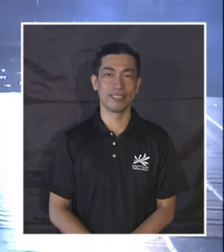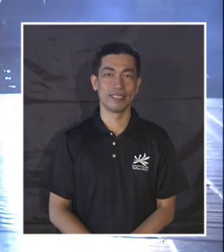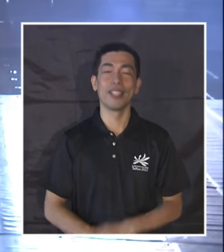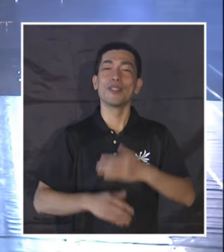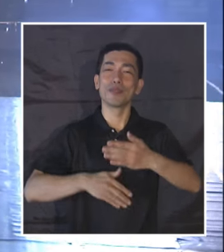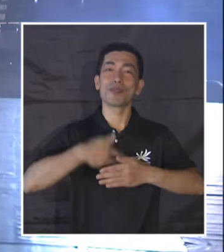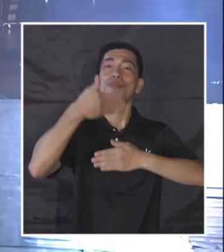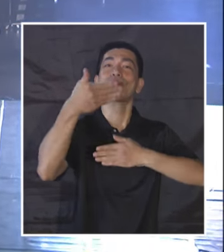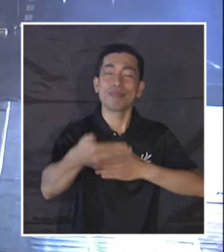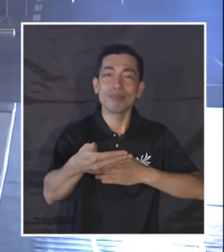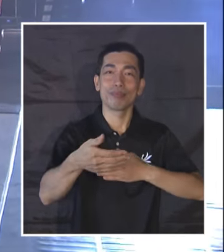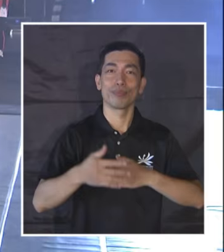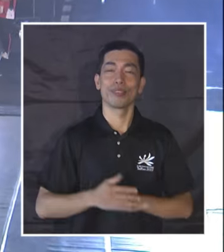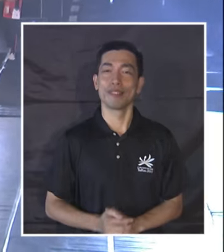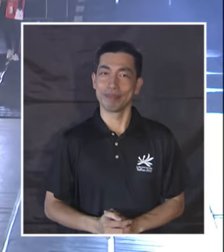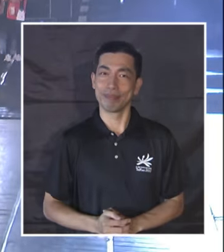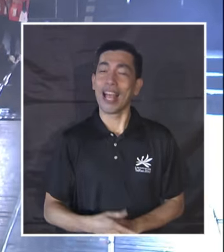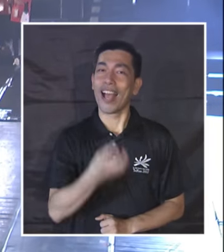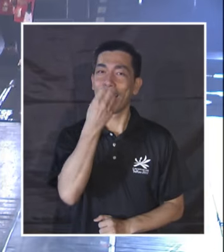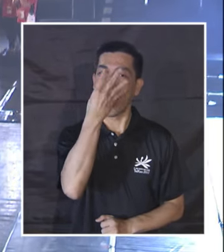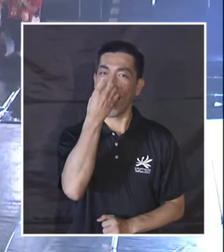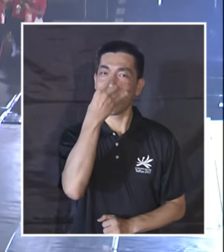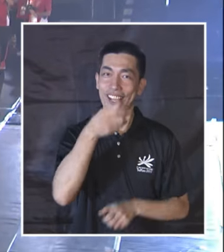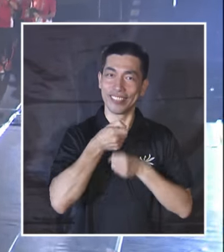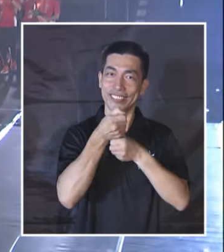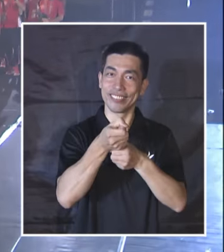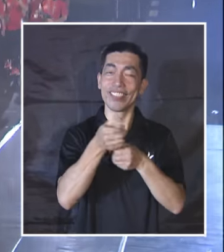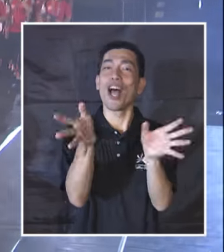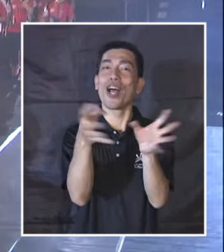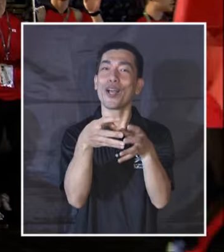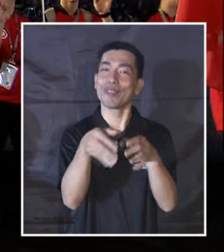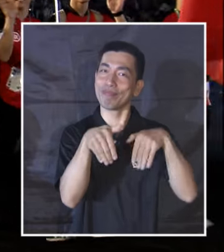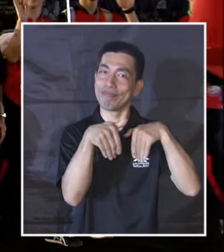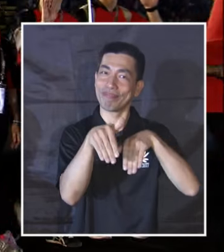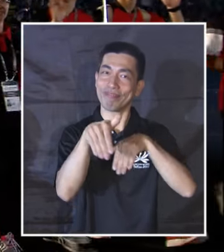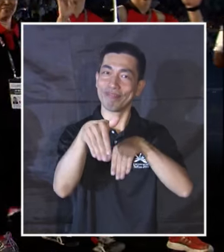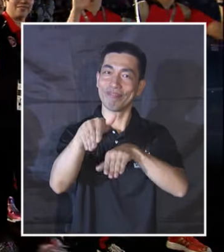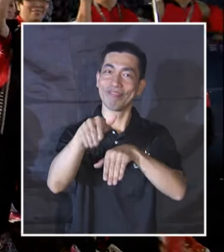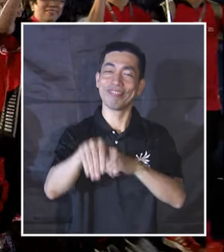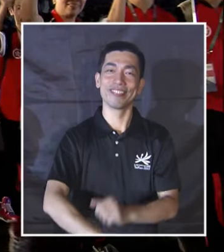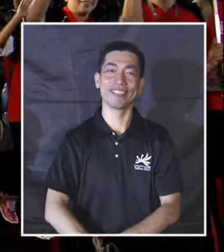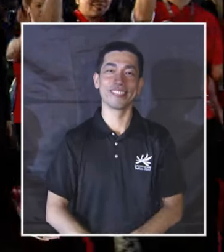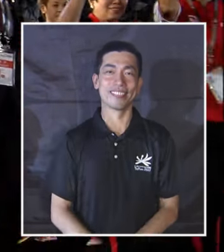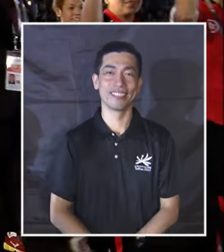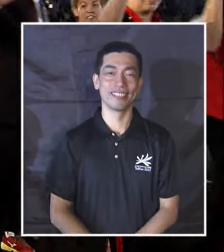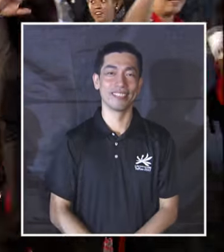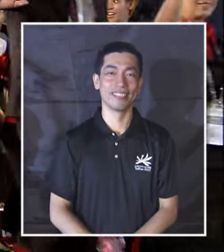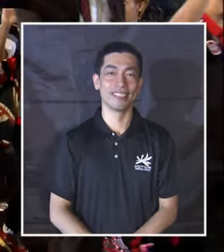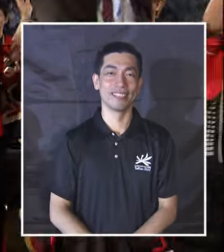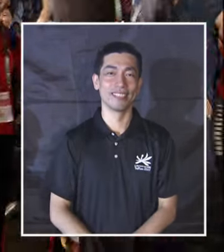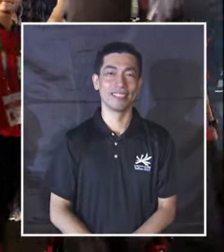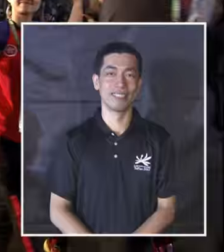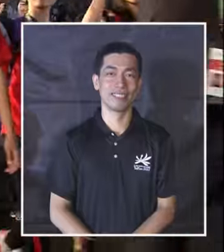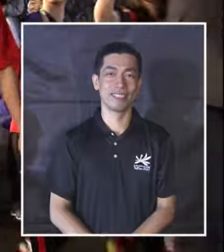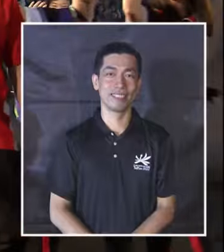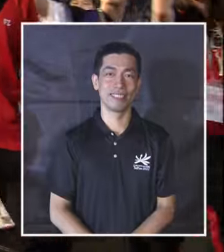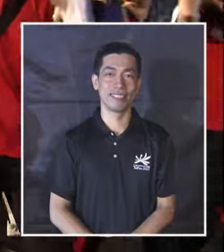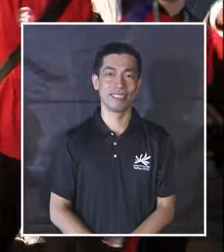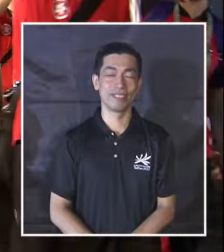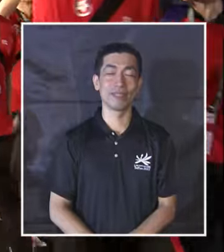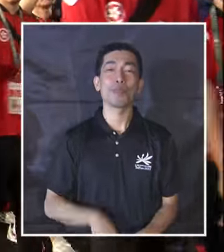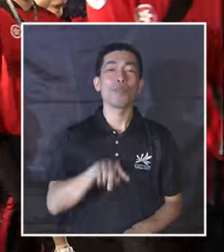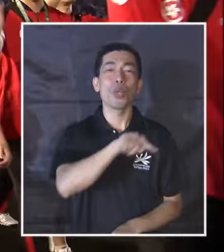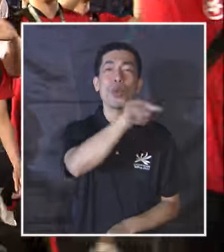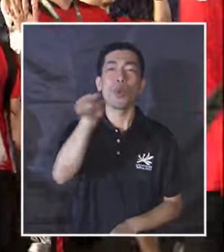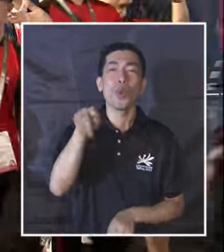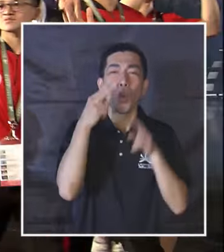接着欢迎到的是香港代表队进场。 Now Hong Kong.大家可以看到，